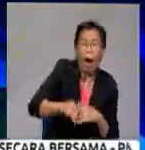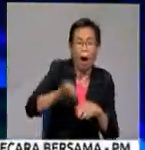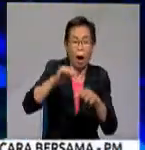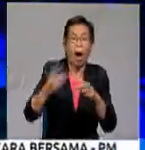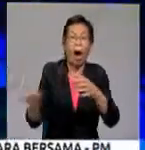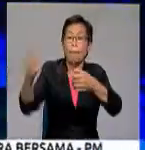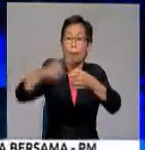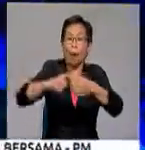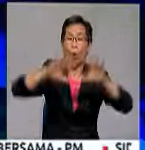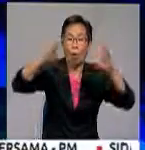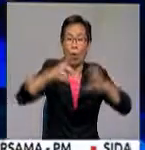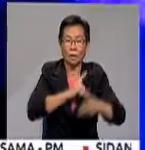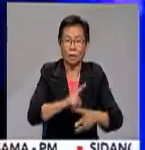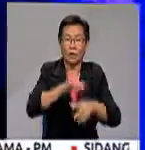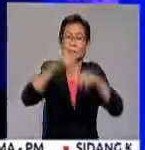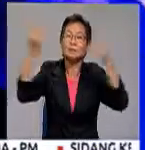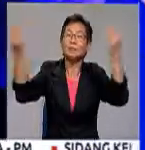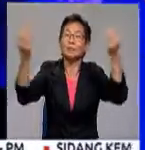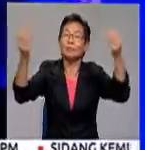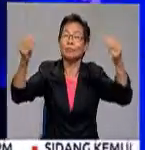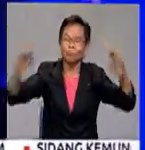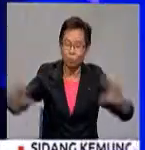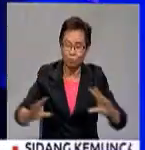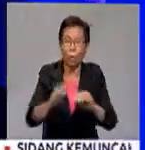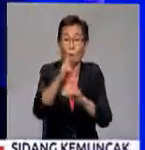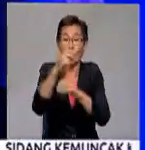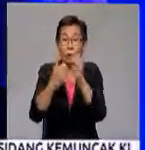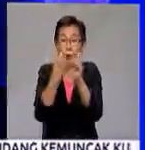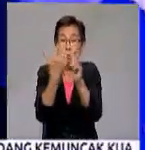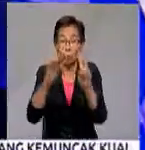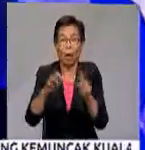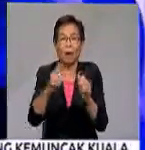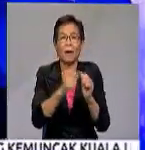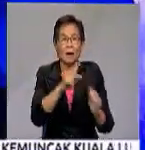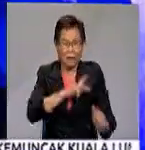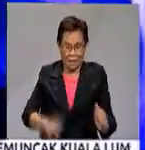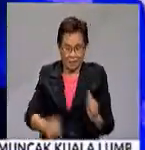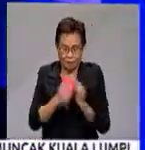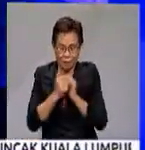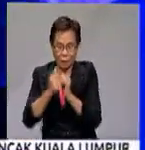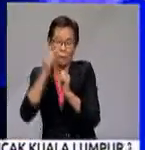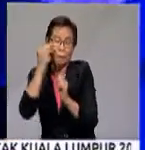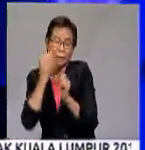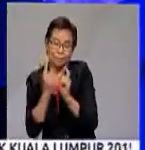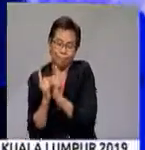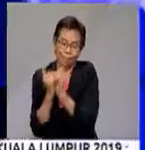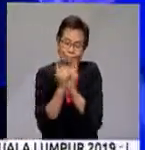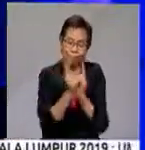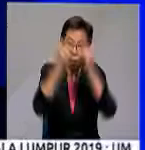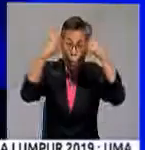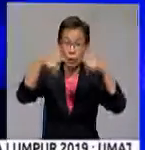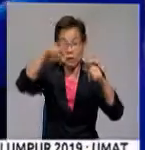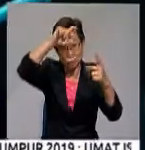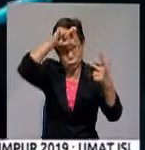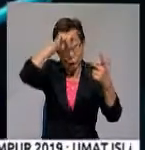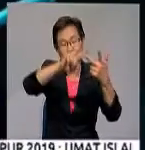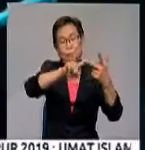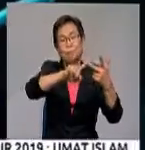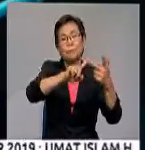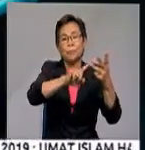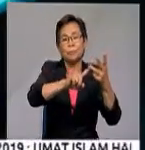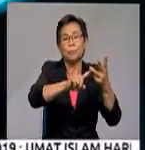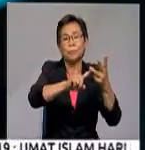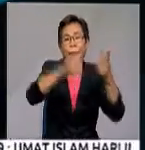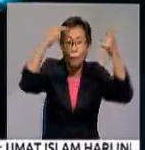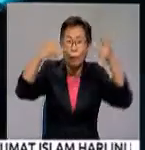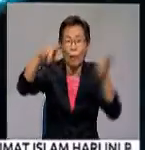Islam sempena sidang kemuncak Kuala Lumpur 2019 ini. Baginda diiringi Perdana Menteri Tun Dr. Mahathir Mohamad, Presiden Turki Recep Tayyip Erdogan